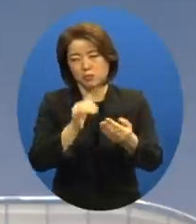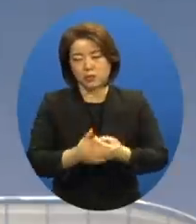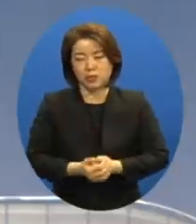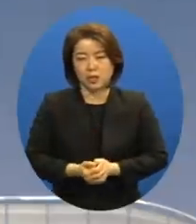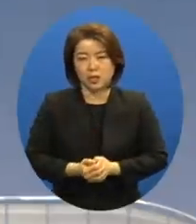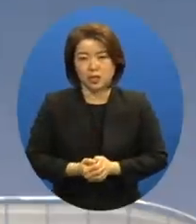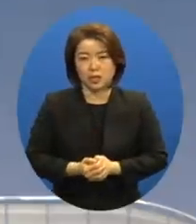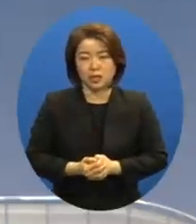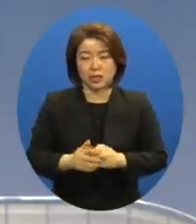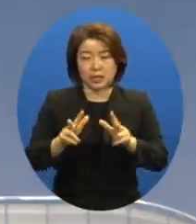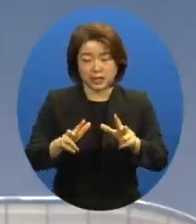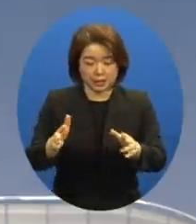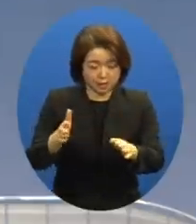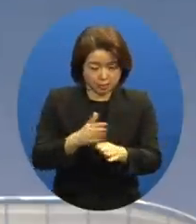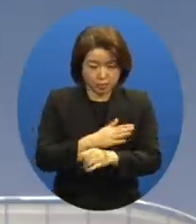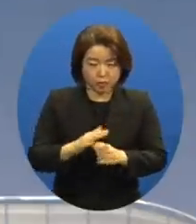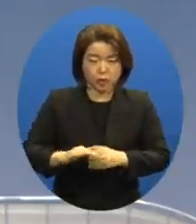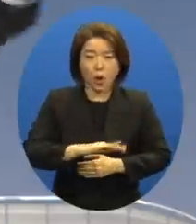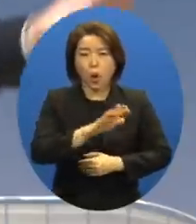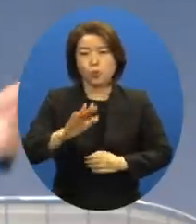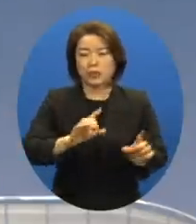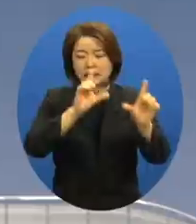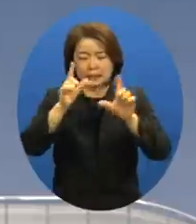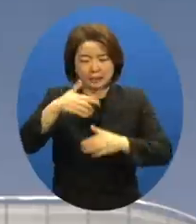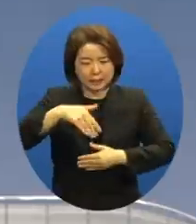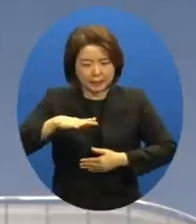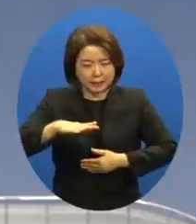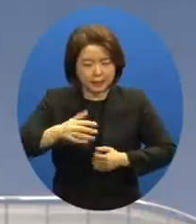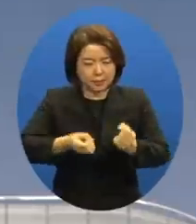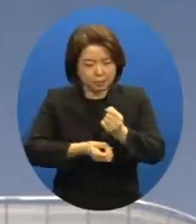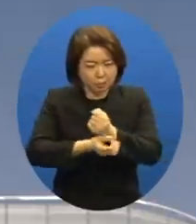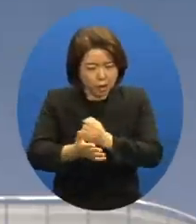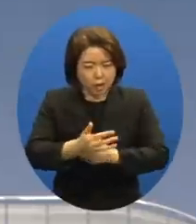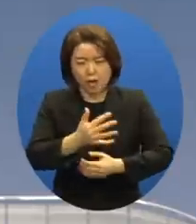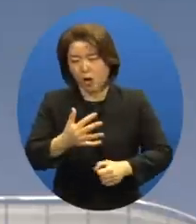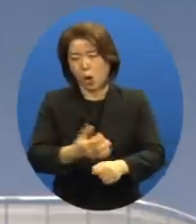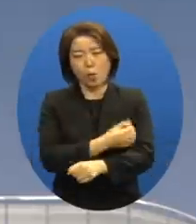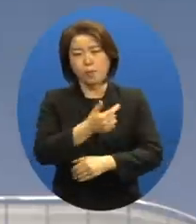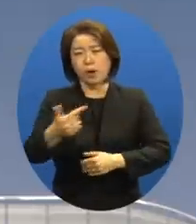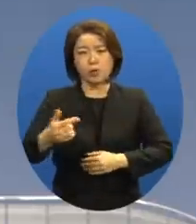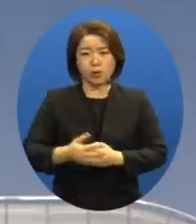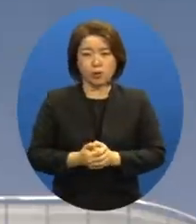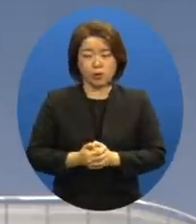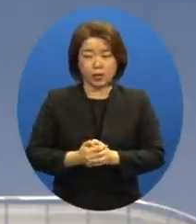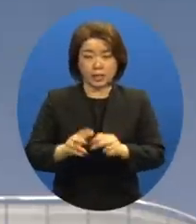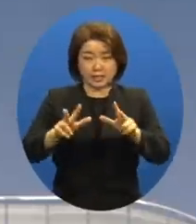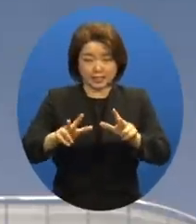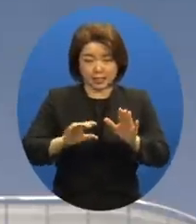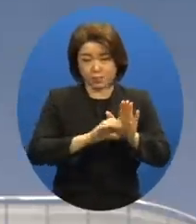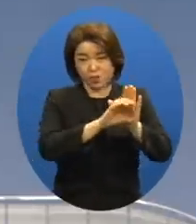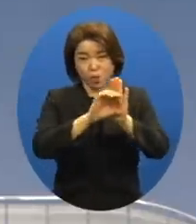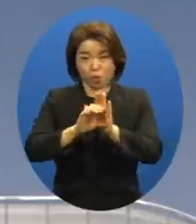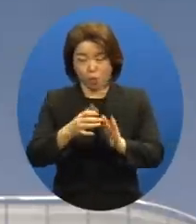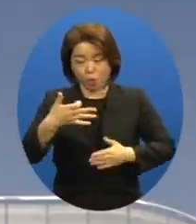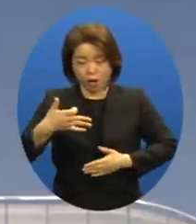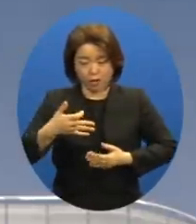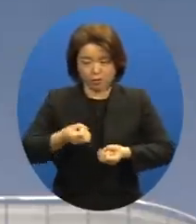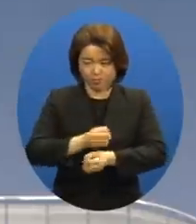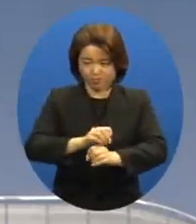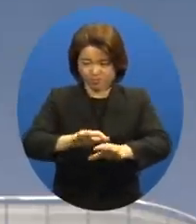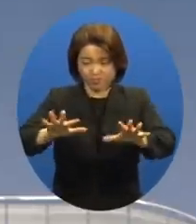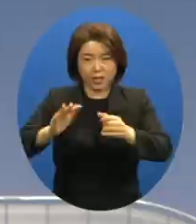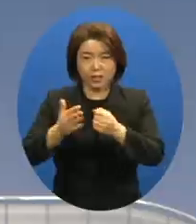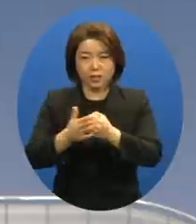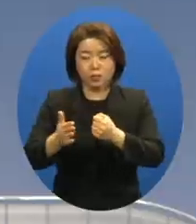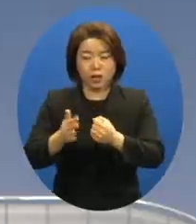이제부터 우리의 살아가는 삶에 미치는 영향은 엄청날 것입니다 지금 코로나 7 확산으로 인해서 앞으로 많은